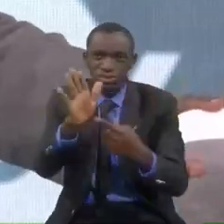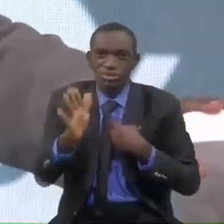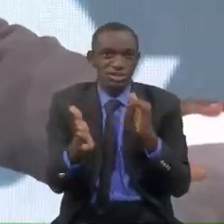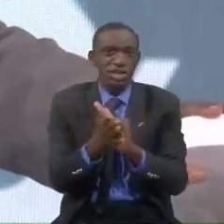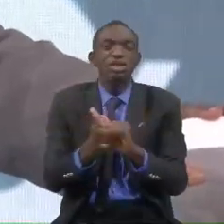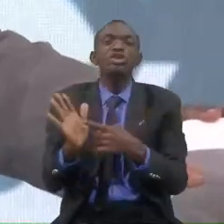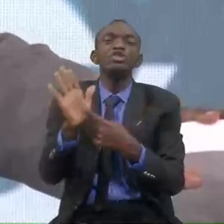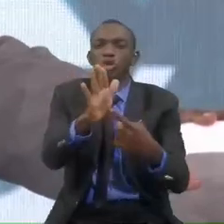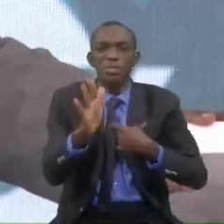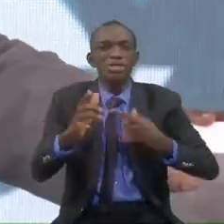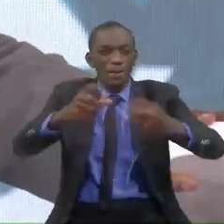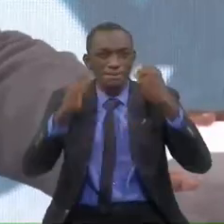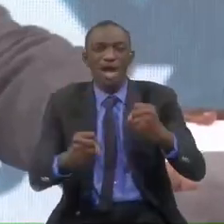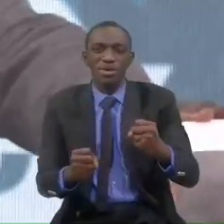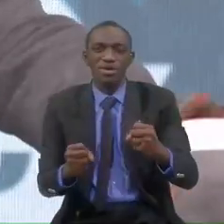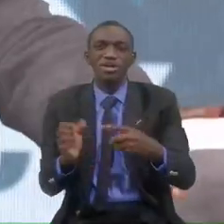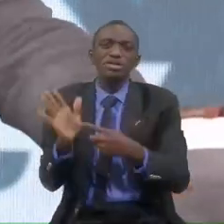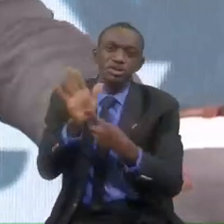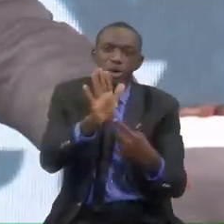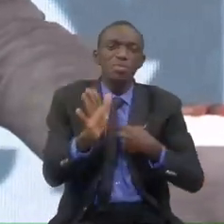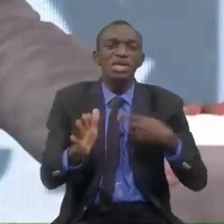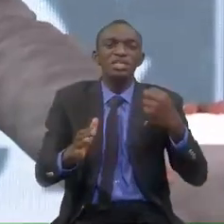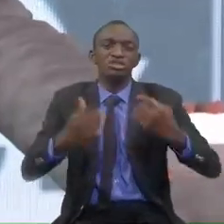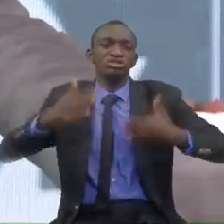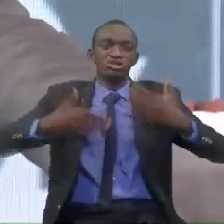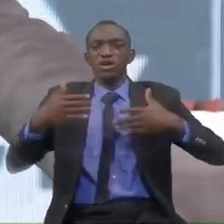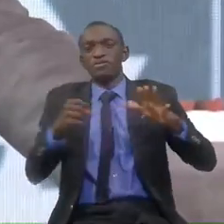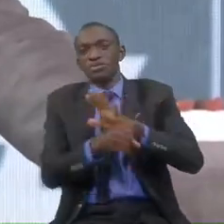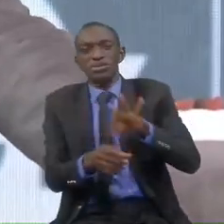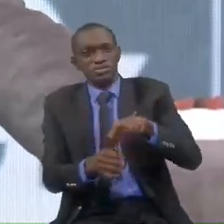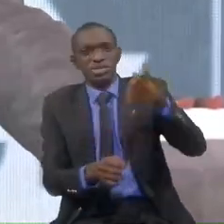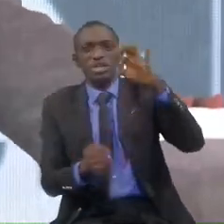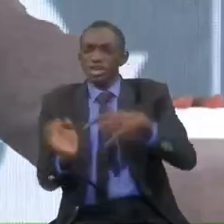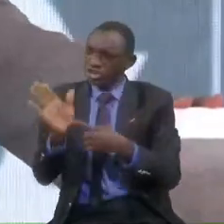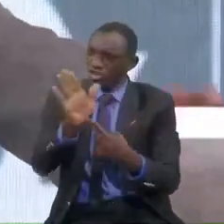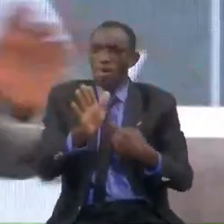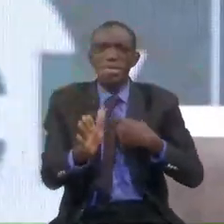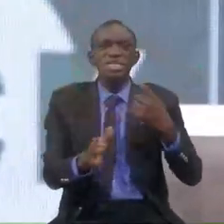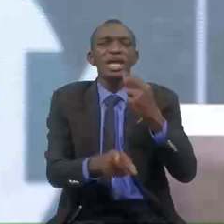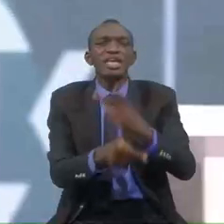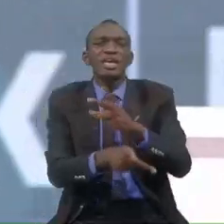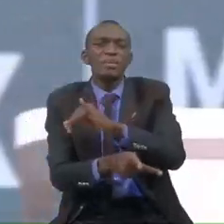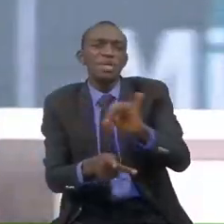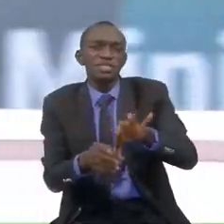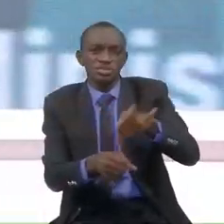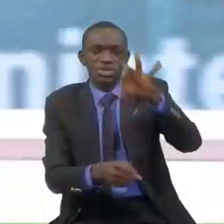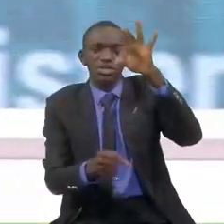puissance. Montrez-moi l'esprit de joie. Montrez-moi l'esprit qui garde.